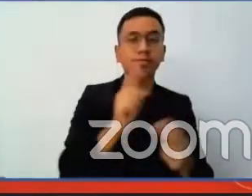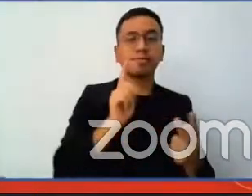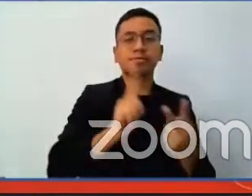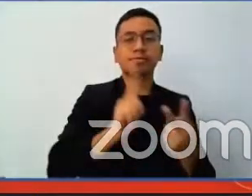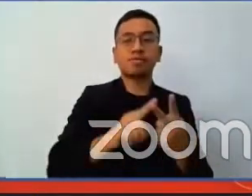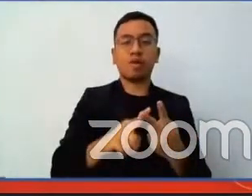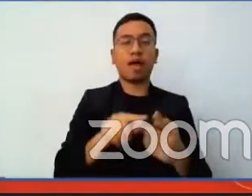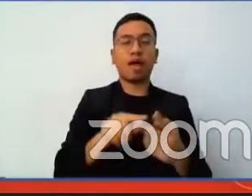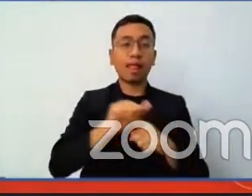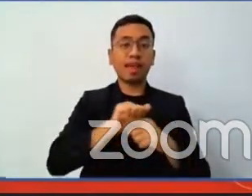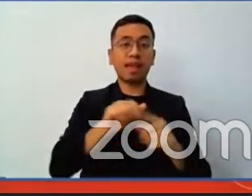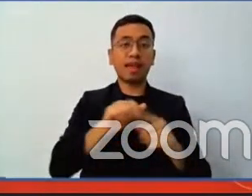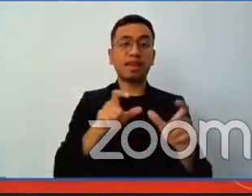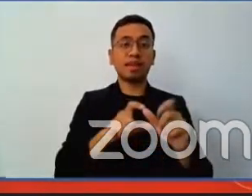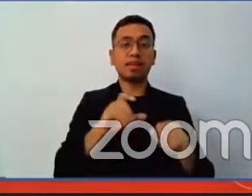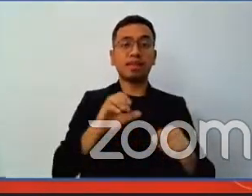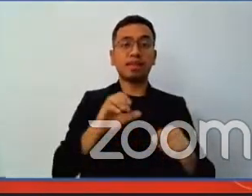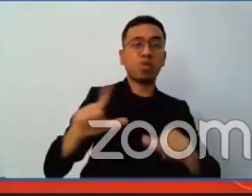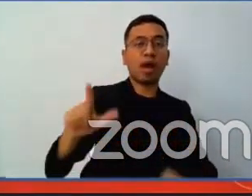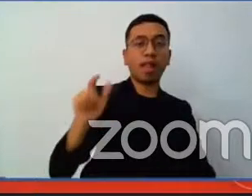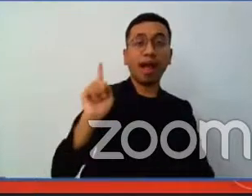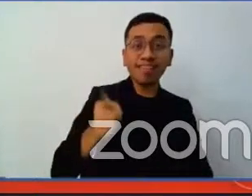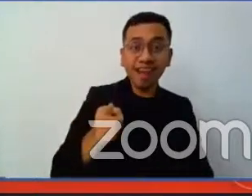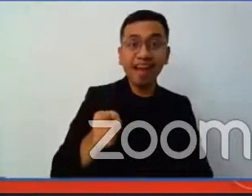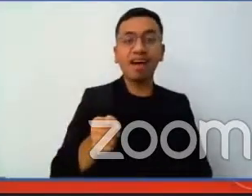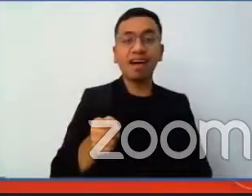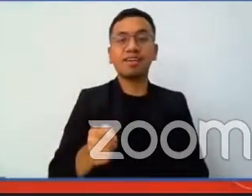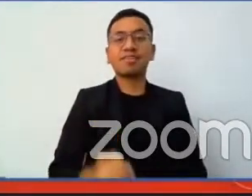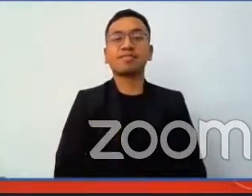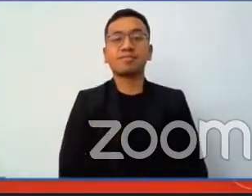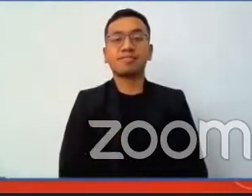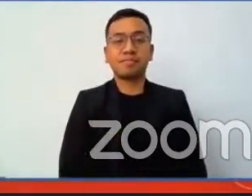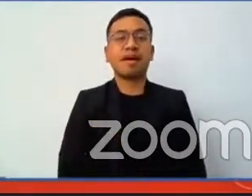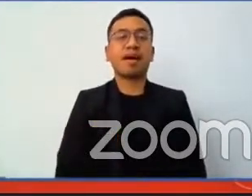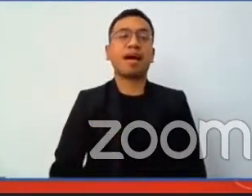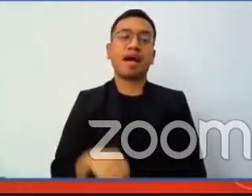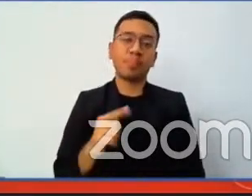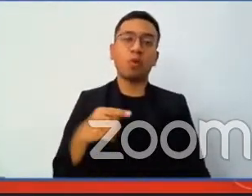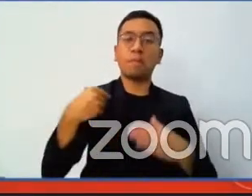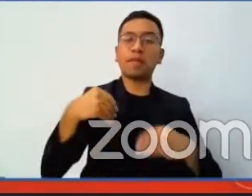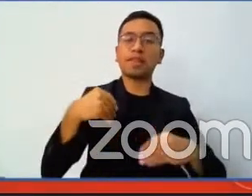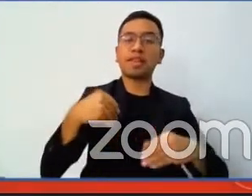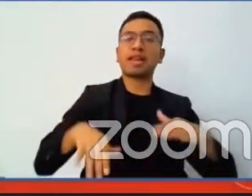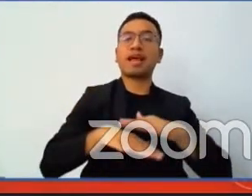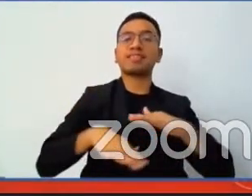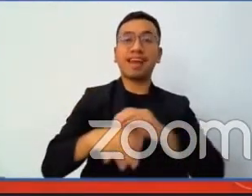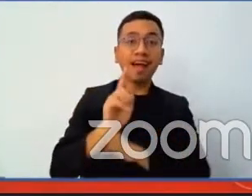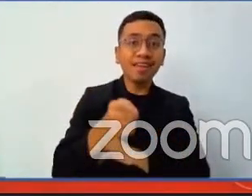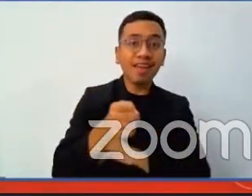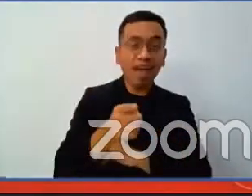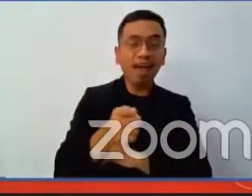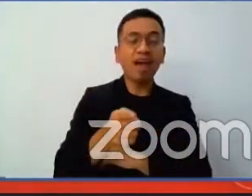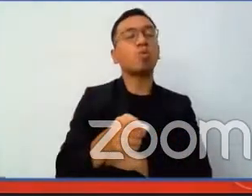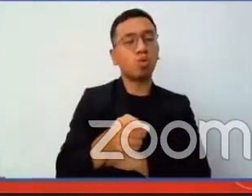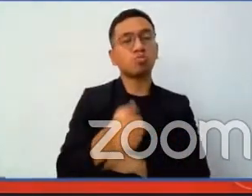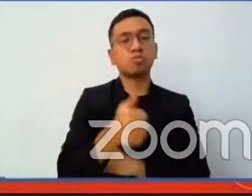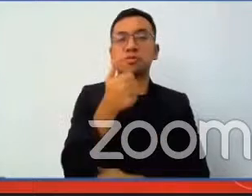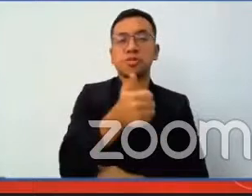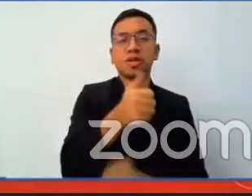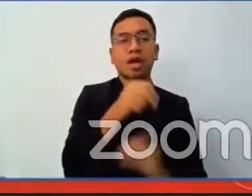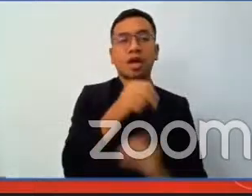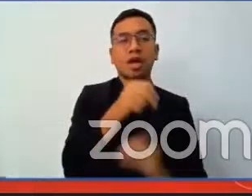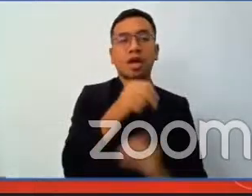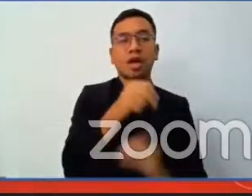sudah tersedia di dalam Laboratorium Maya sebagai salah satu fitur dari rumah belajar.